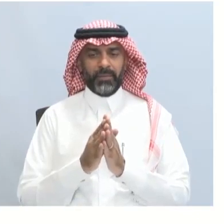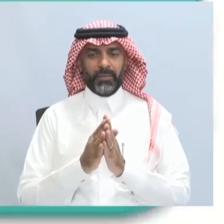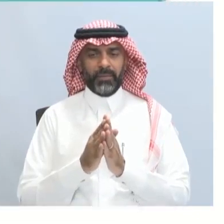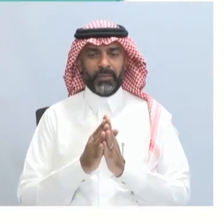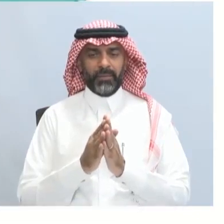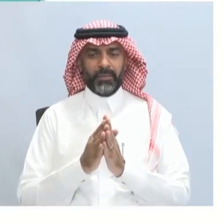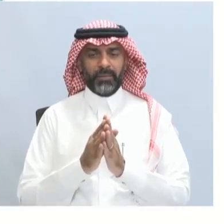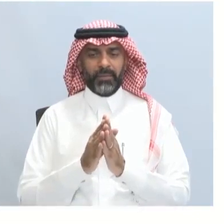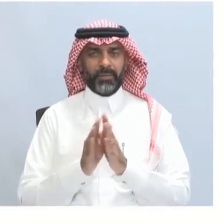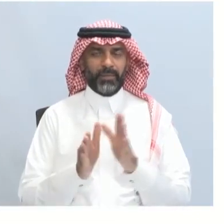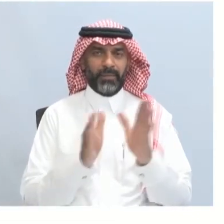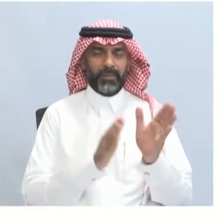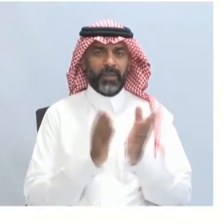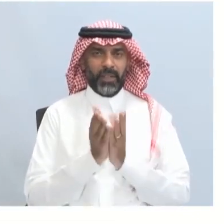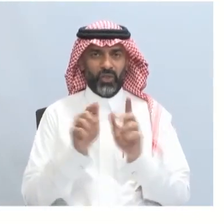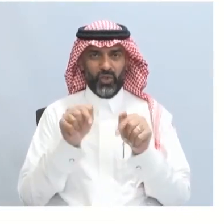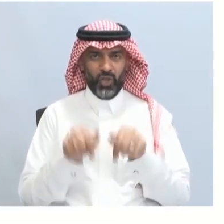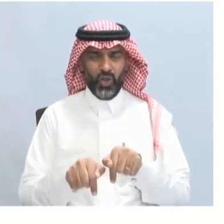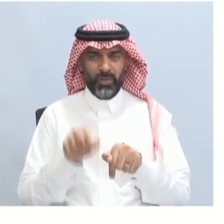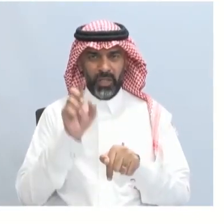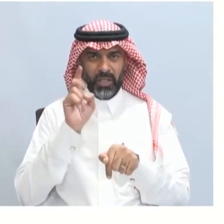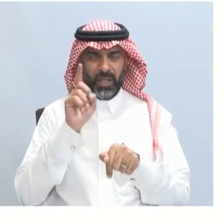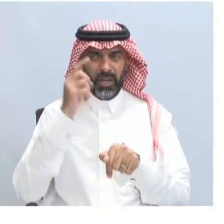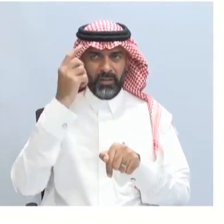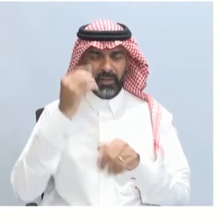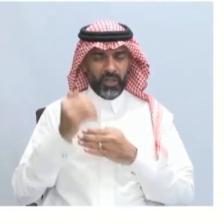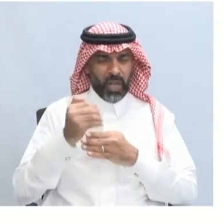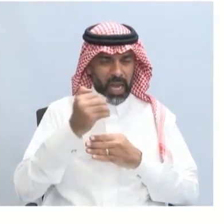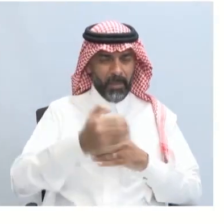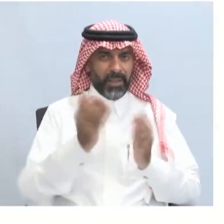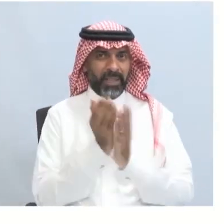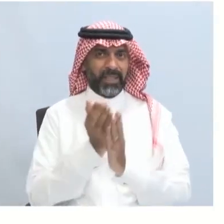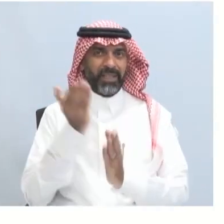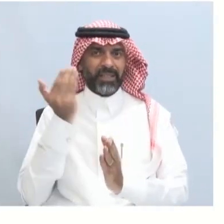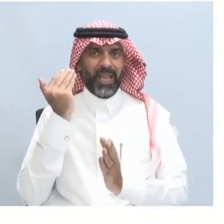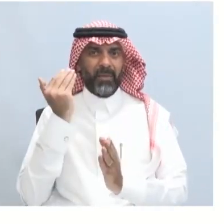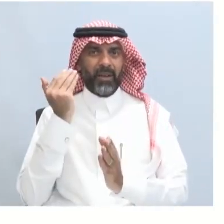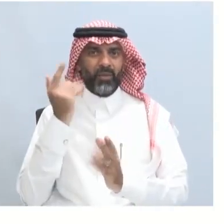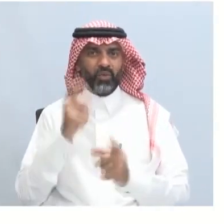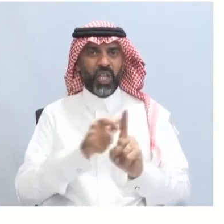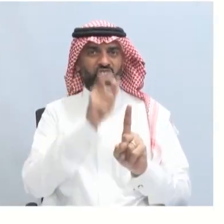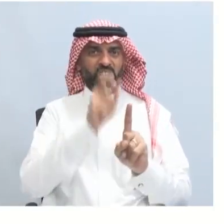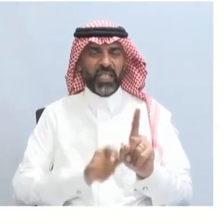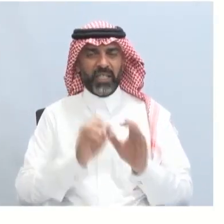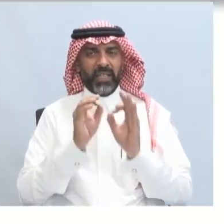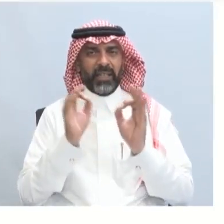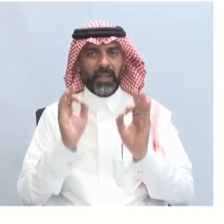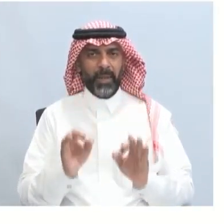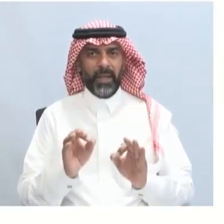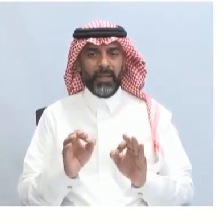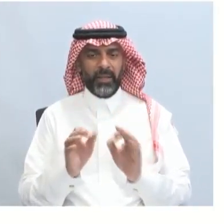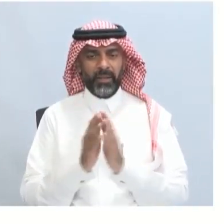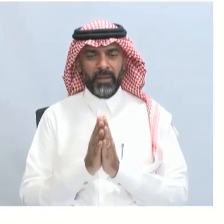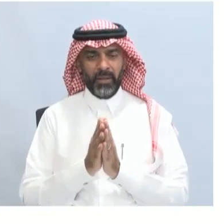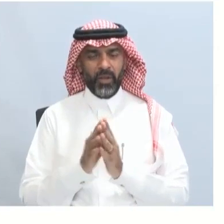الميراث وفي درسنا لهذا اليوم نستكمل ما تبقى من درسنا في الشخص الطبيعي فماذا سنتعلم